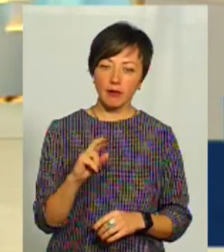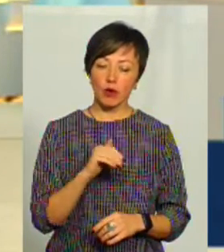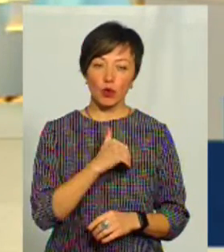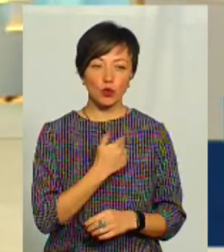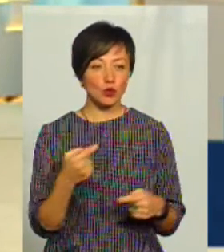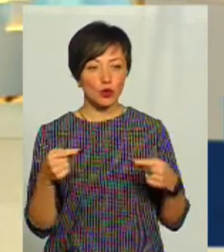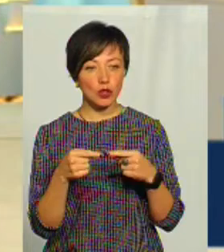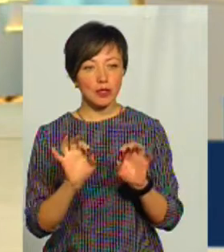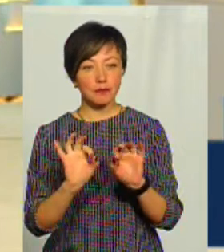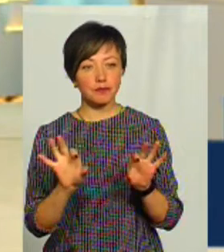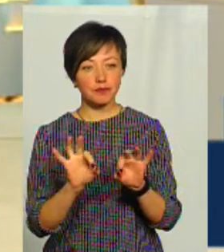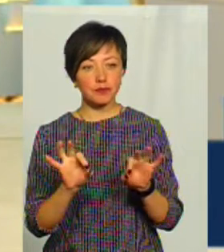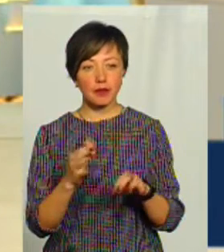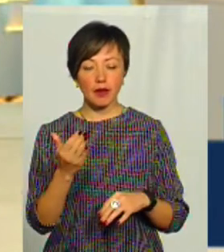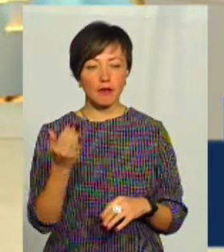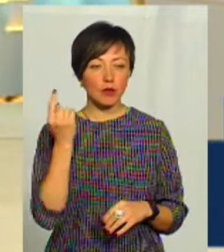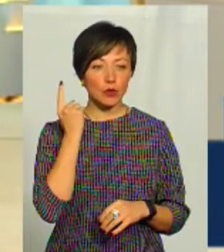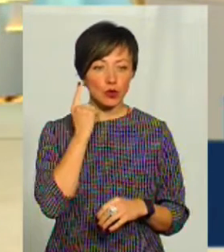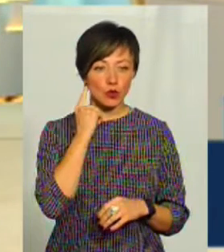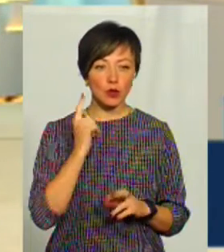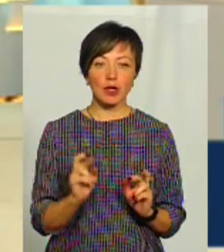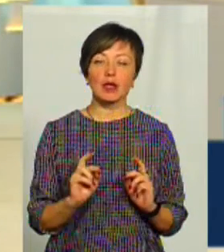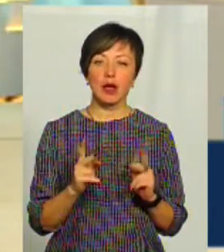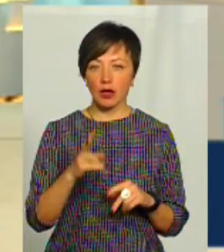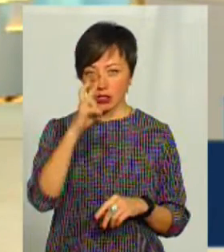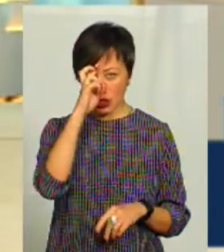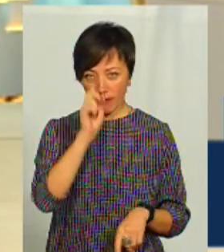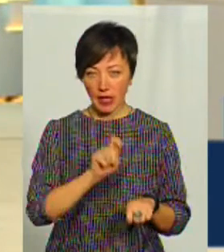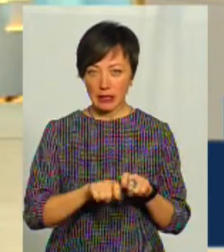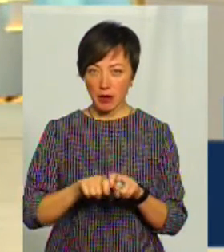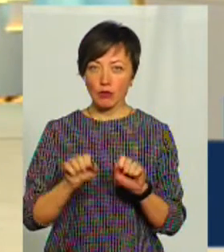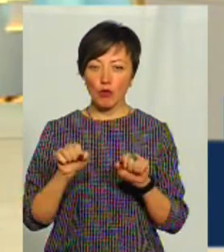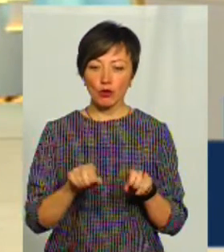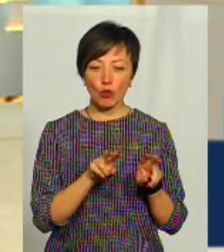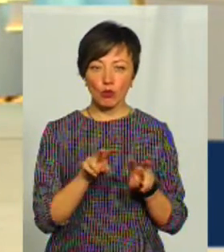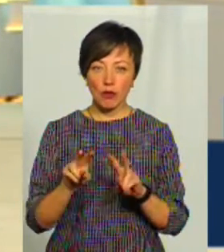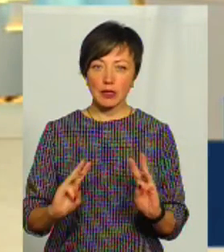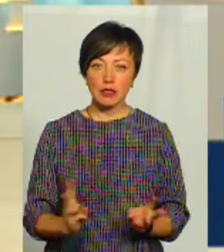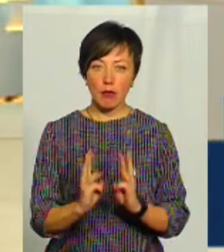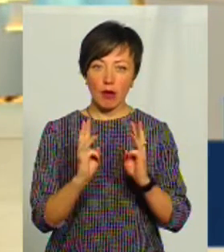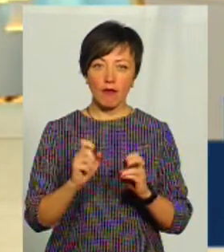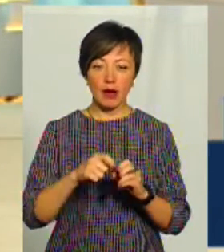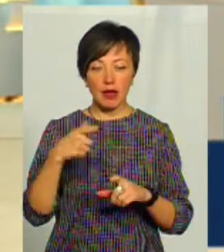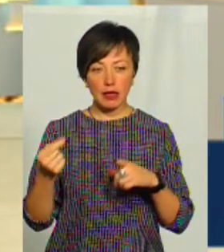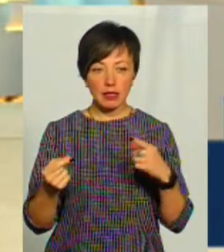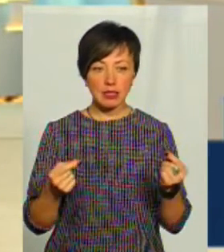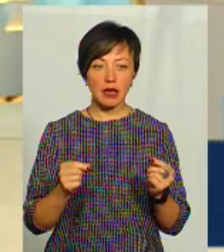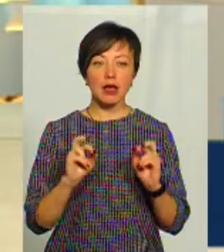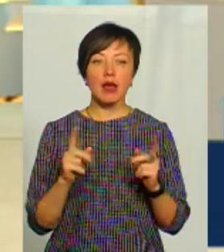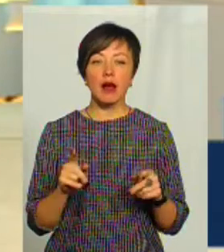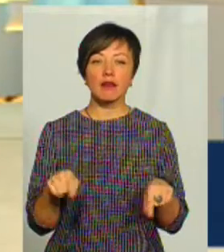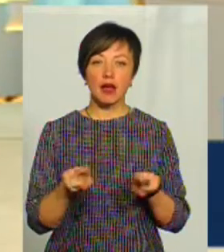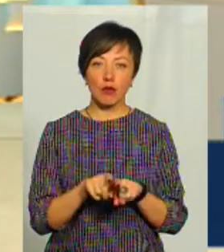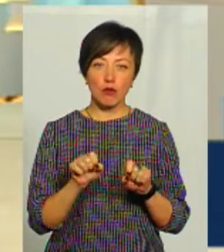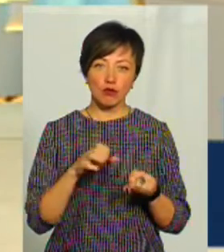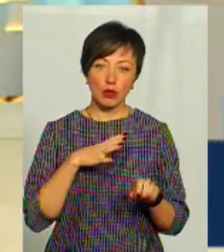коментаря, який ми почули. Як державна інспекція може контролювати от спалювання листя, як взагалі може такий